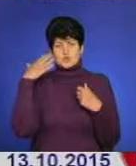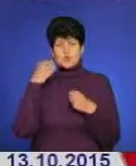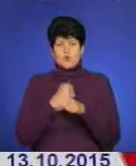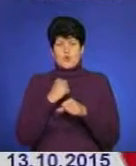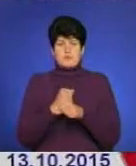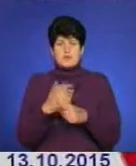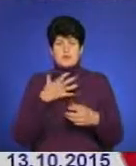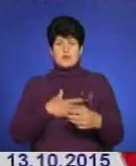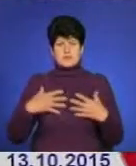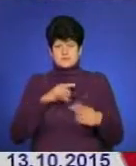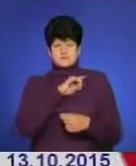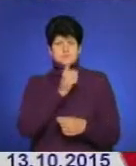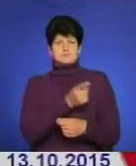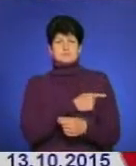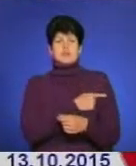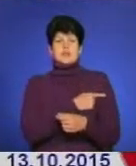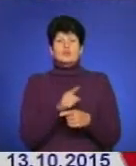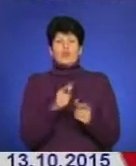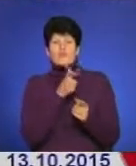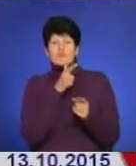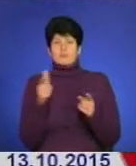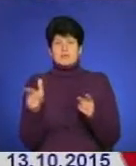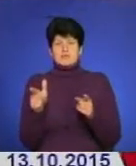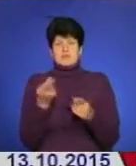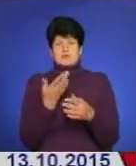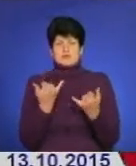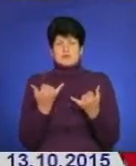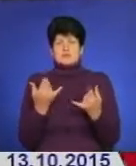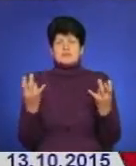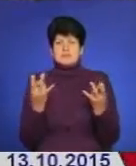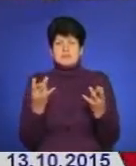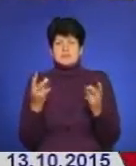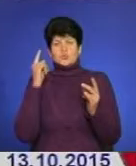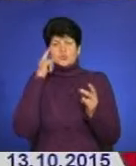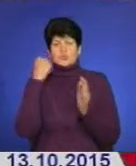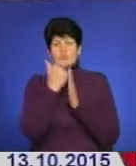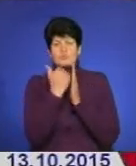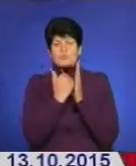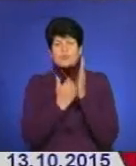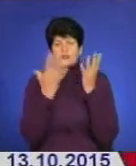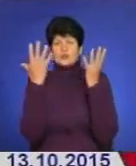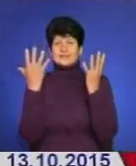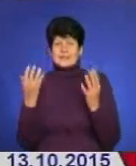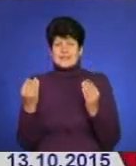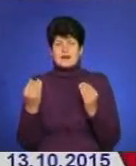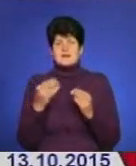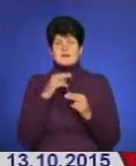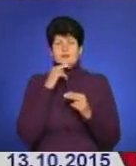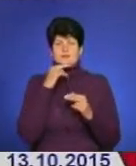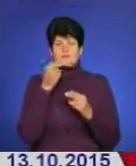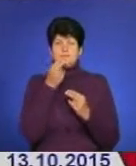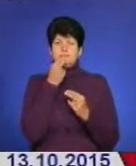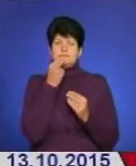міцнішим, кажуть імунологи. Тому у період міжсезоння у першу чергу слід дбати про розпорядок дня і не оминати увагою